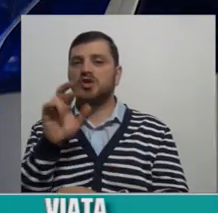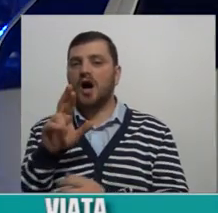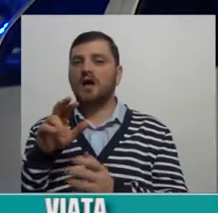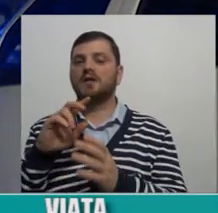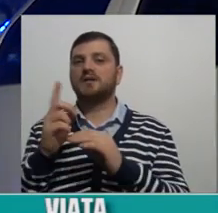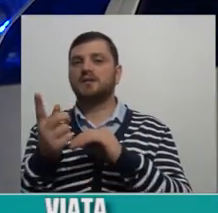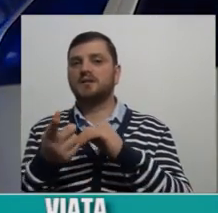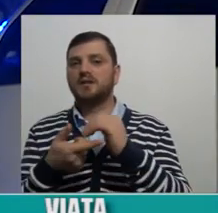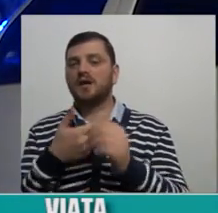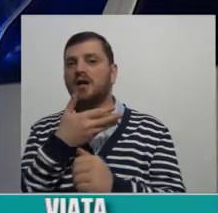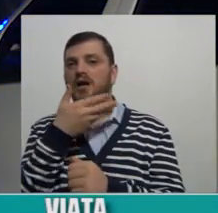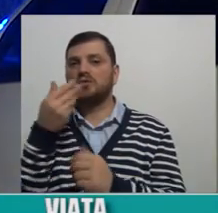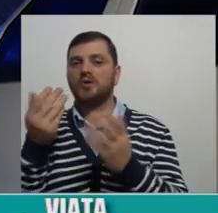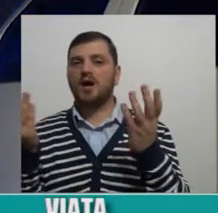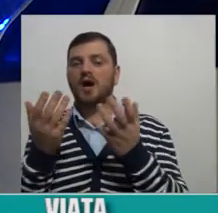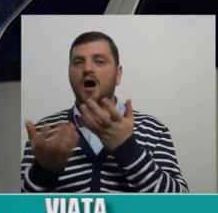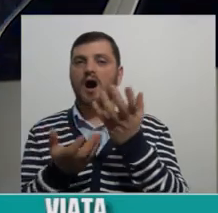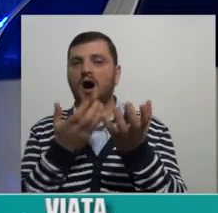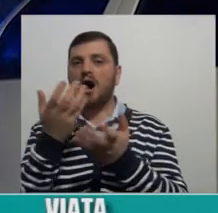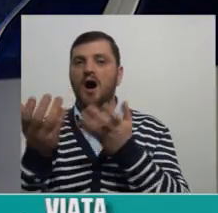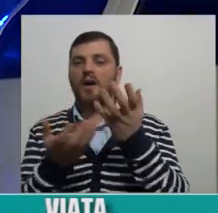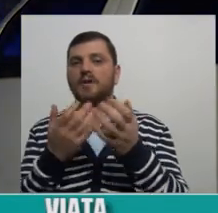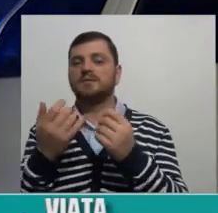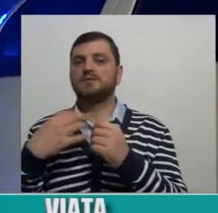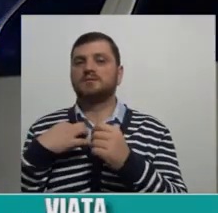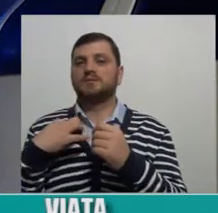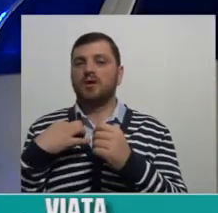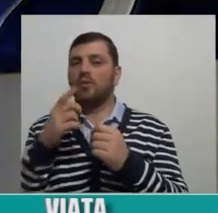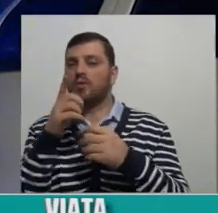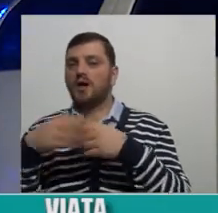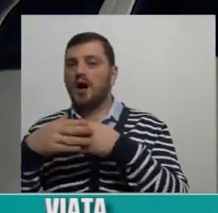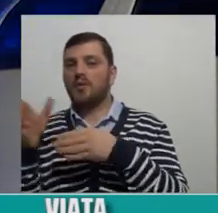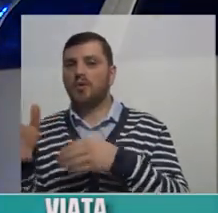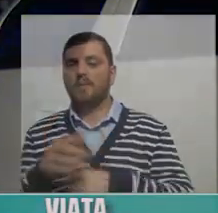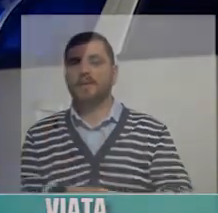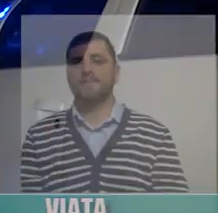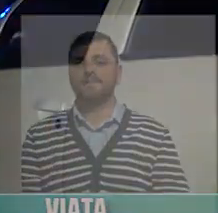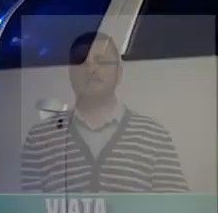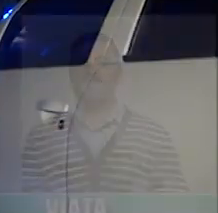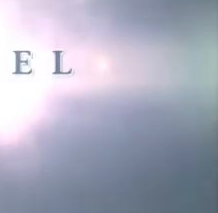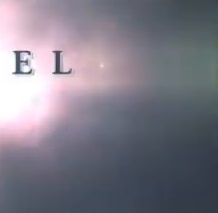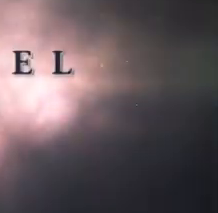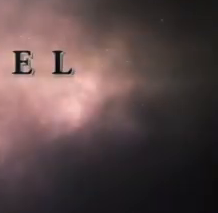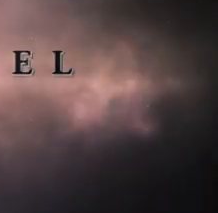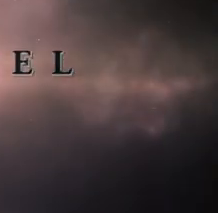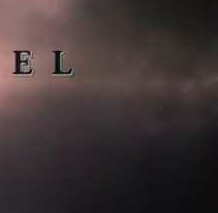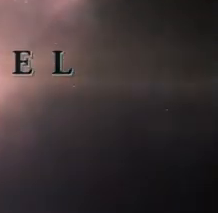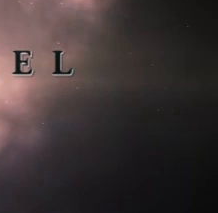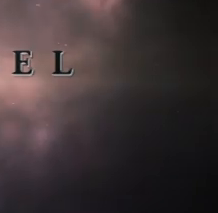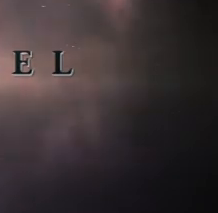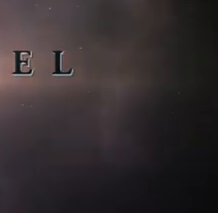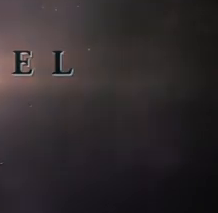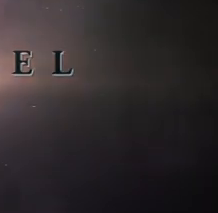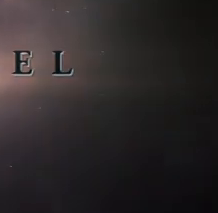fost jarul căzut din sisteme de încălzit care a aprins materiale textile aflate în apropiere.